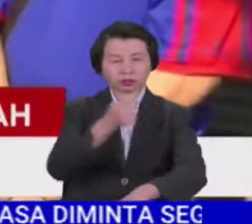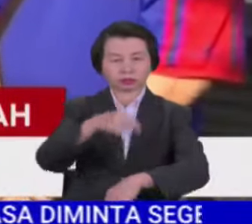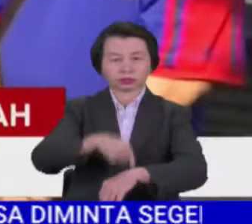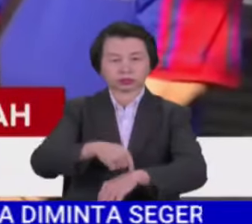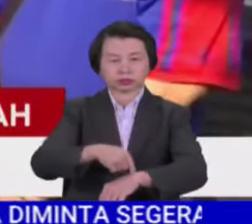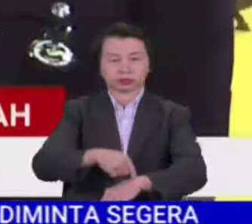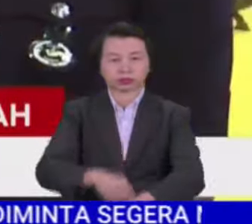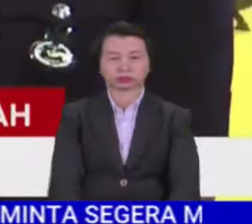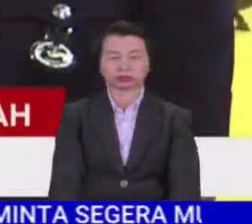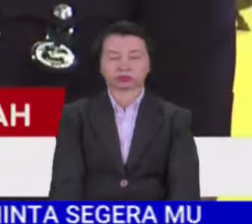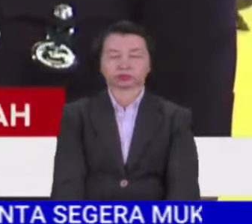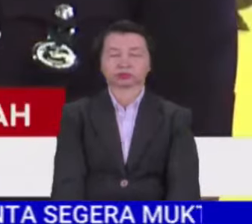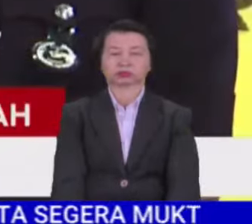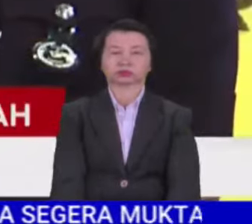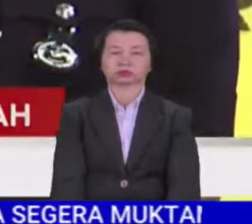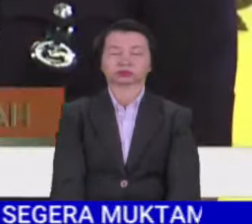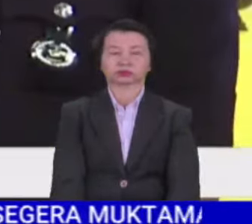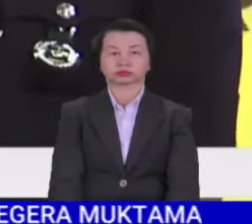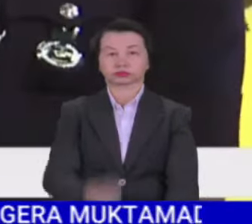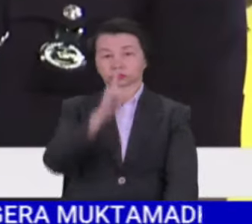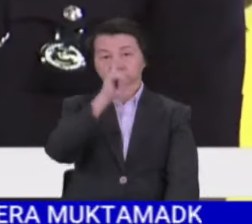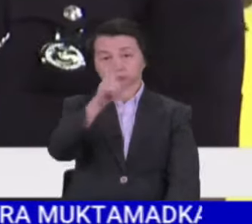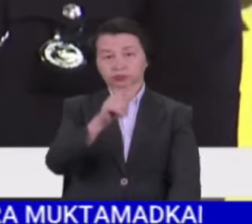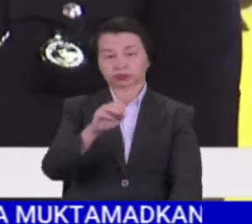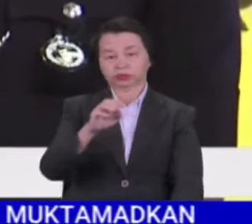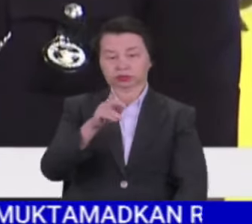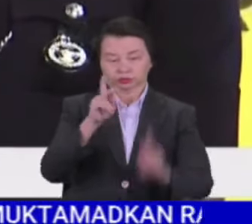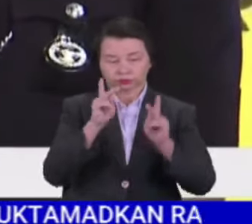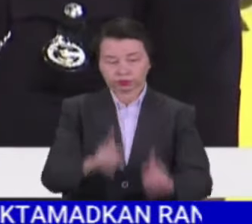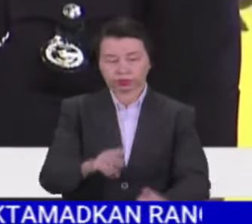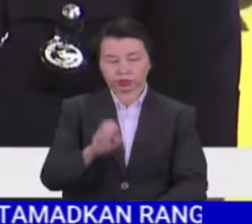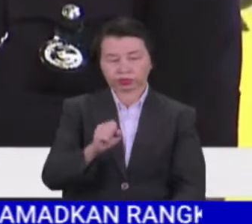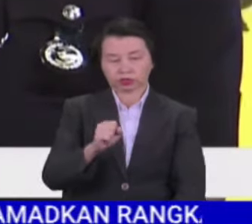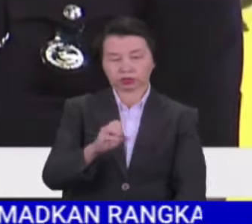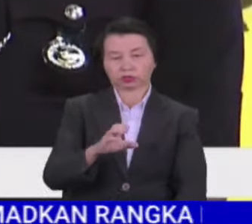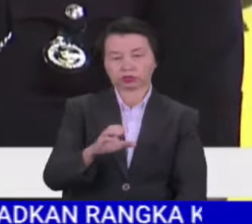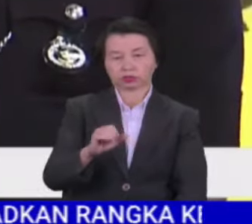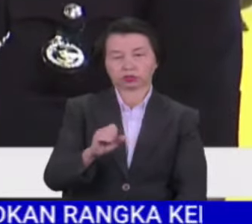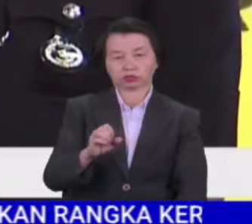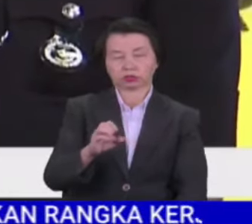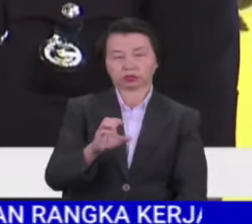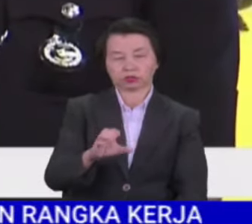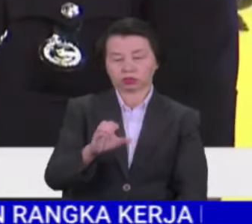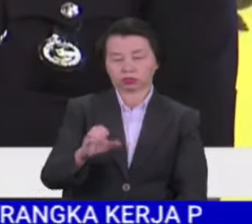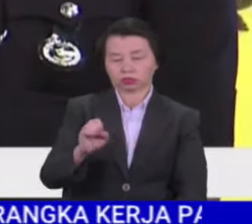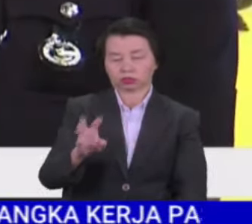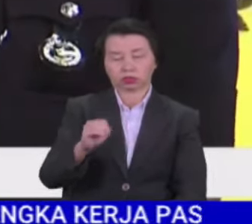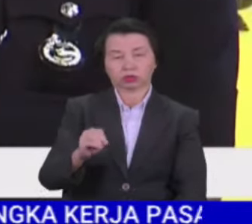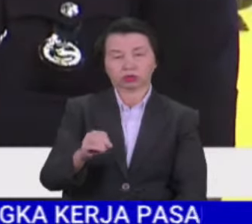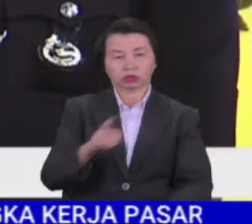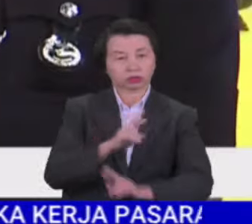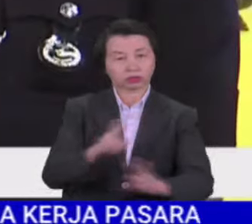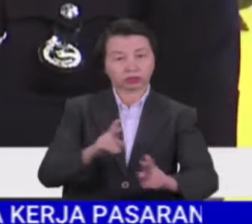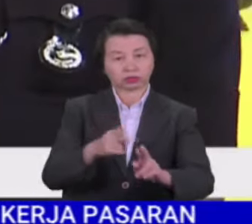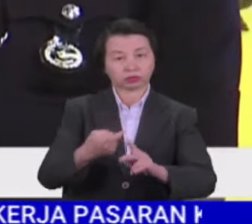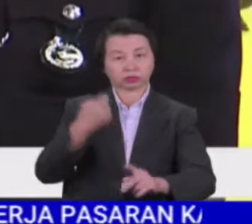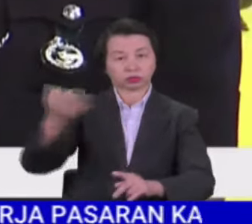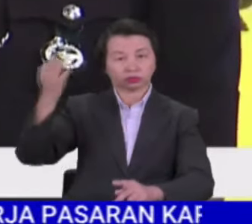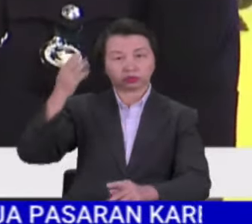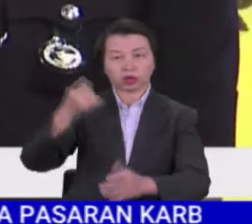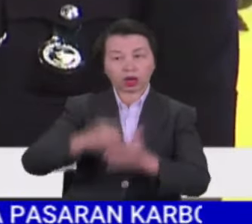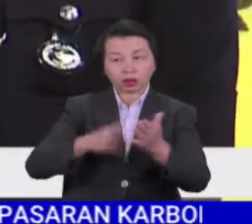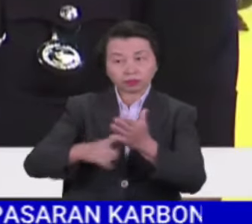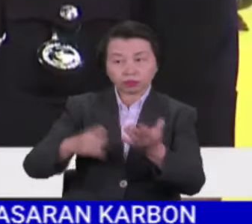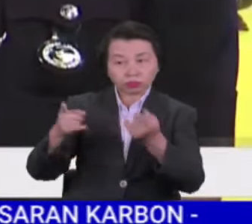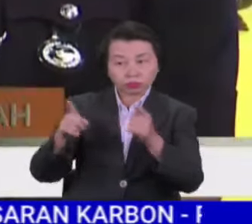masa sebenarnya kita pihak khususnya telah bersiap sedia daripada dulu lagi ya sebaran situasi